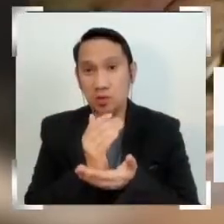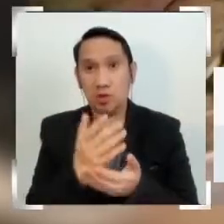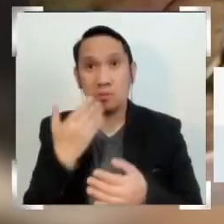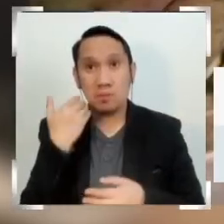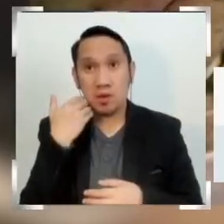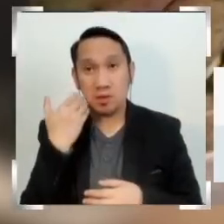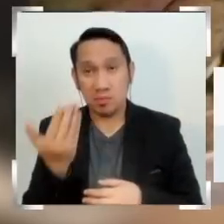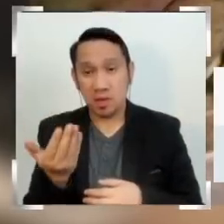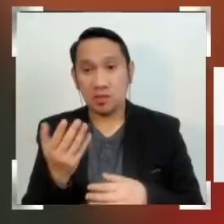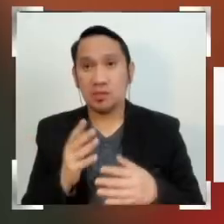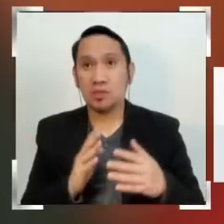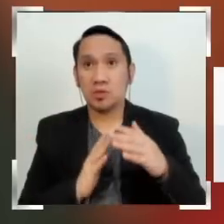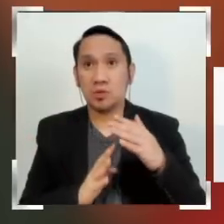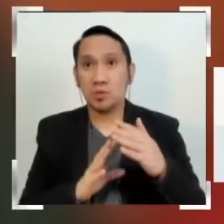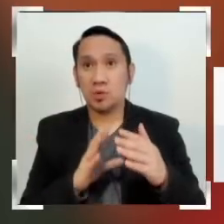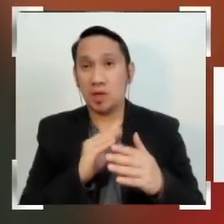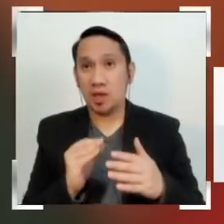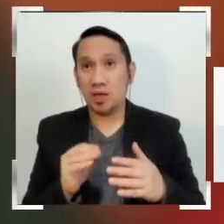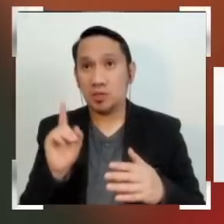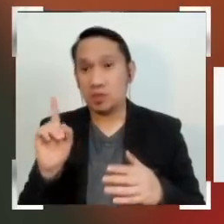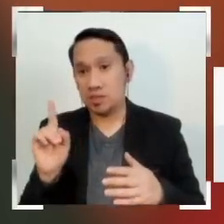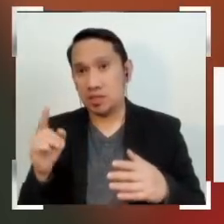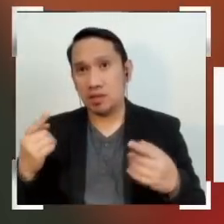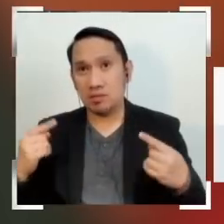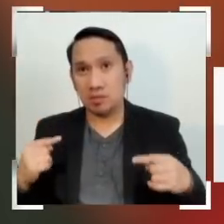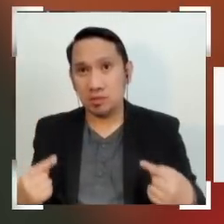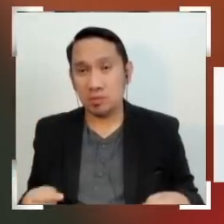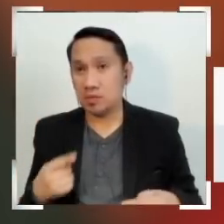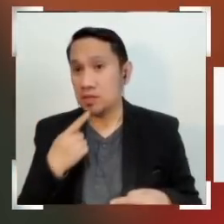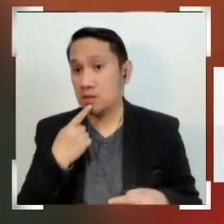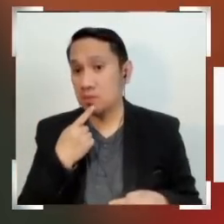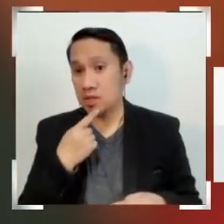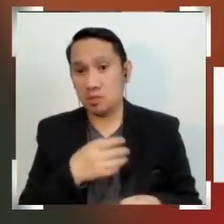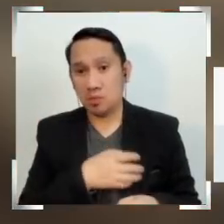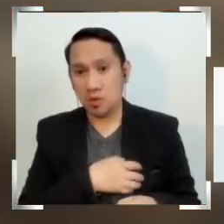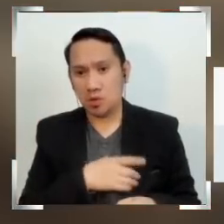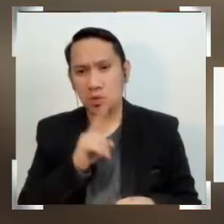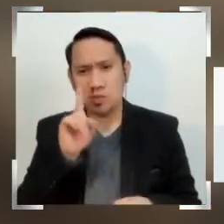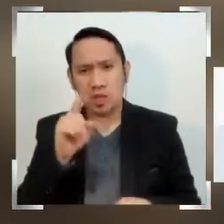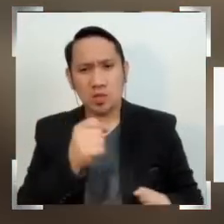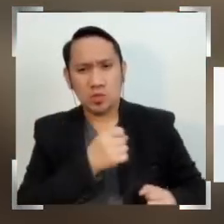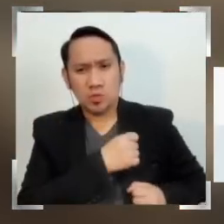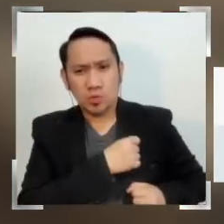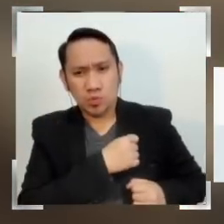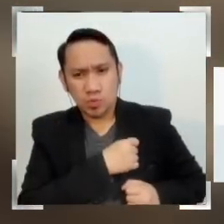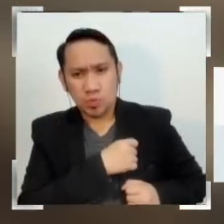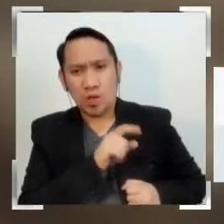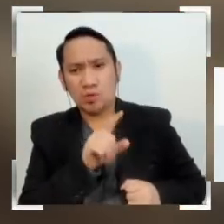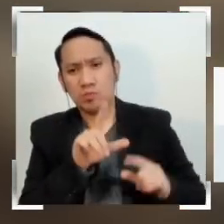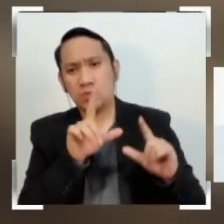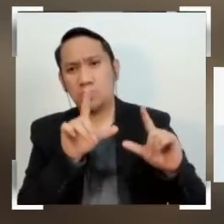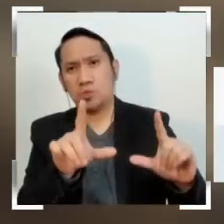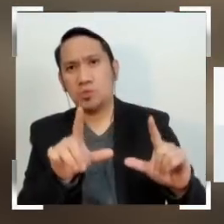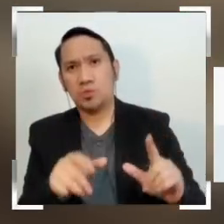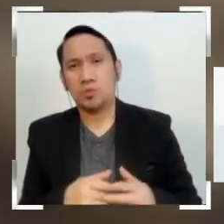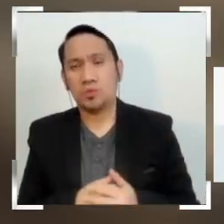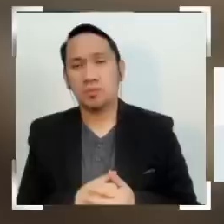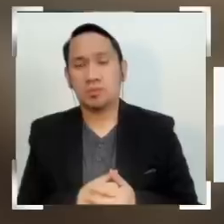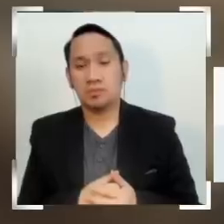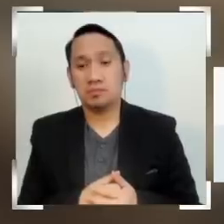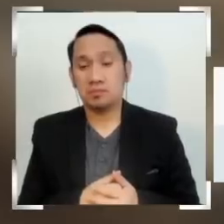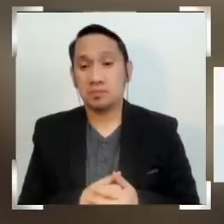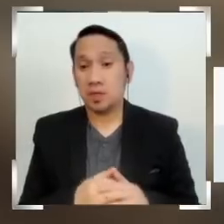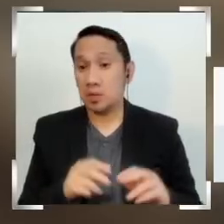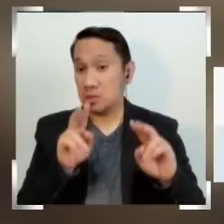customer habang sugatan ang isa pa. Ayon sa mga pulis, isang sundalo ang suspect na hindi muna nila pinangalanan. Base sa